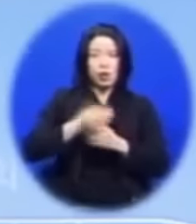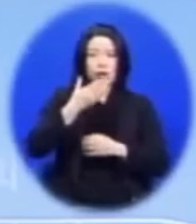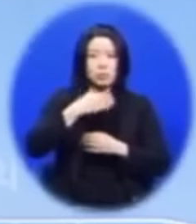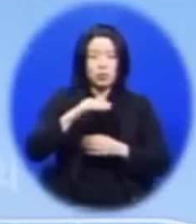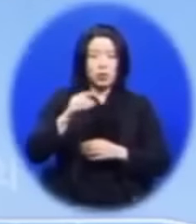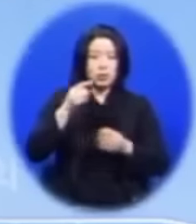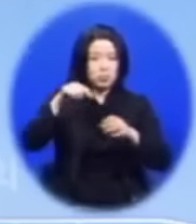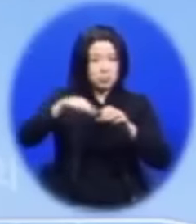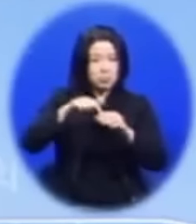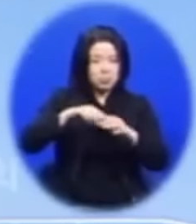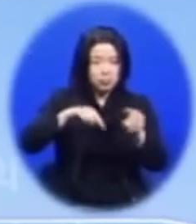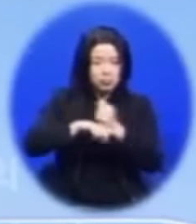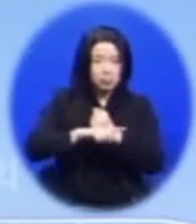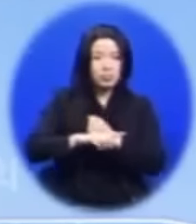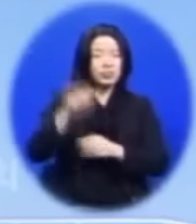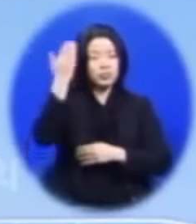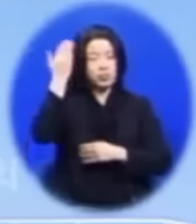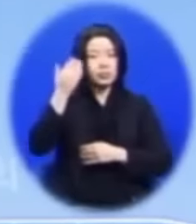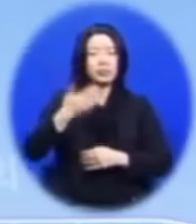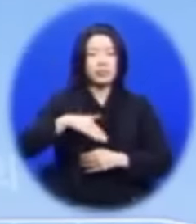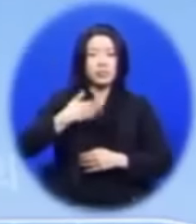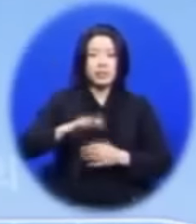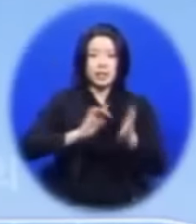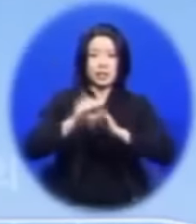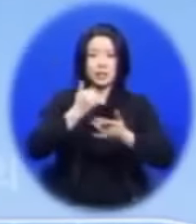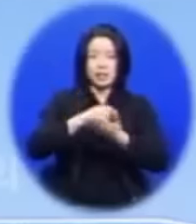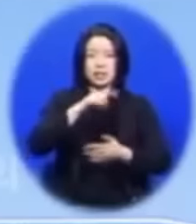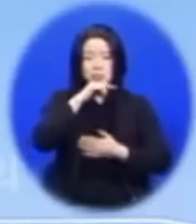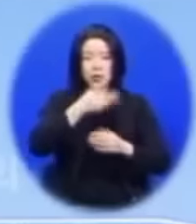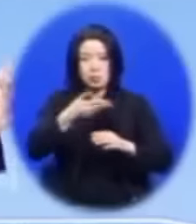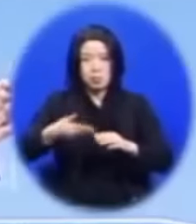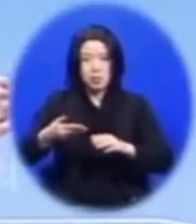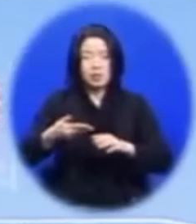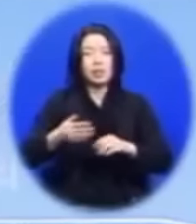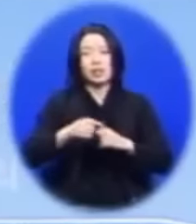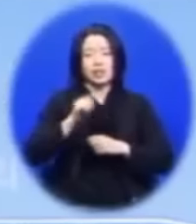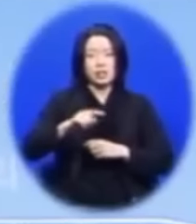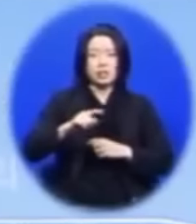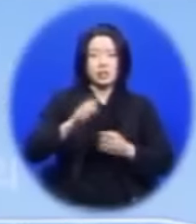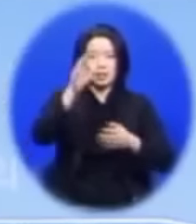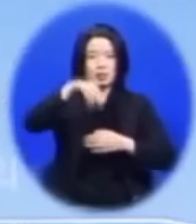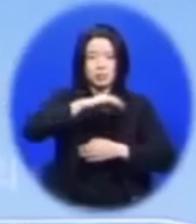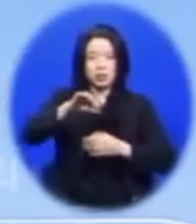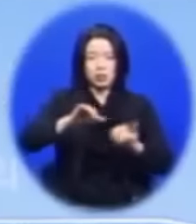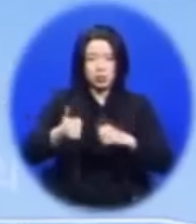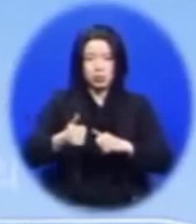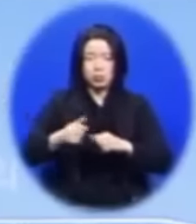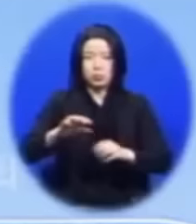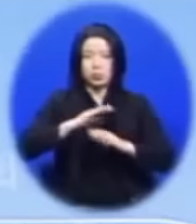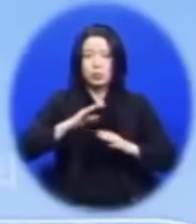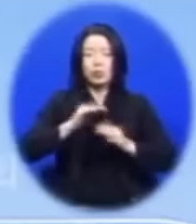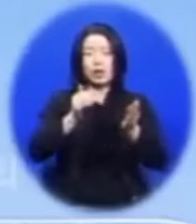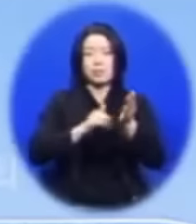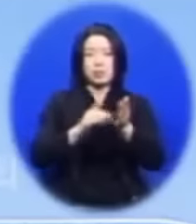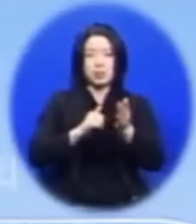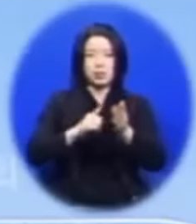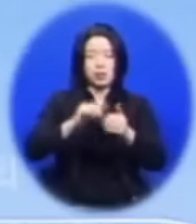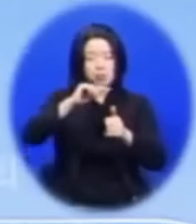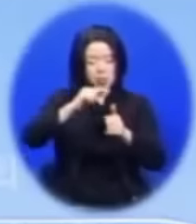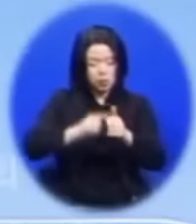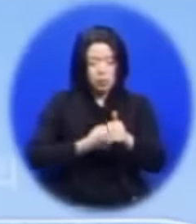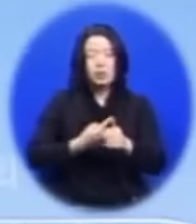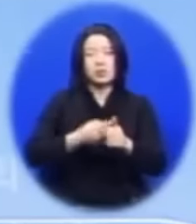예수님의 피보 예수님의 죽음 그 놀라운 비밀을 비로서 깨달은